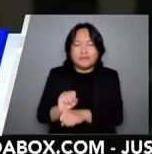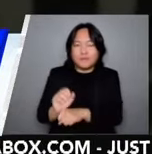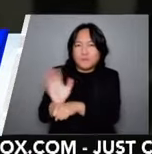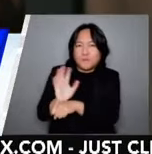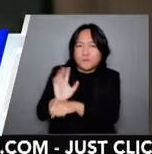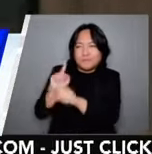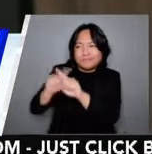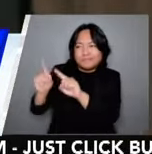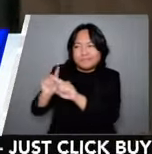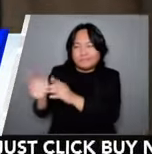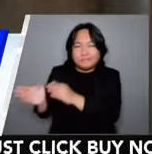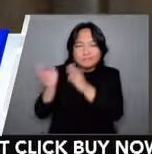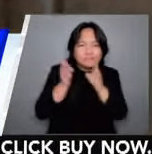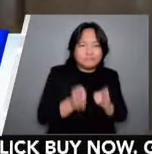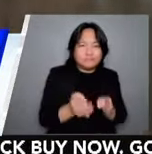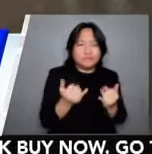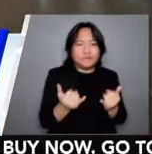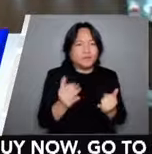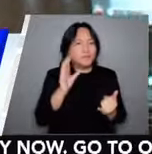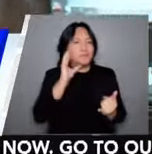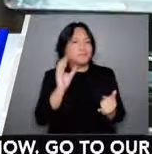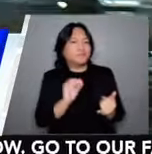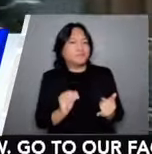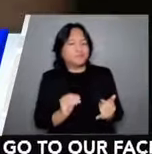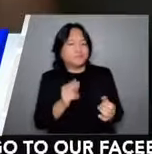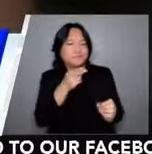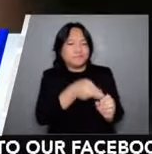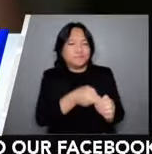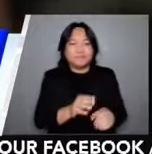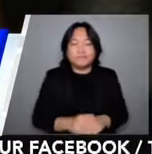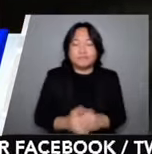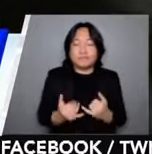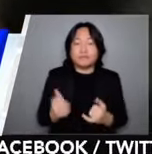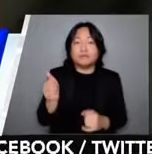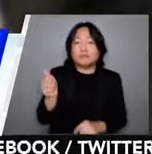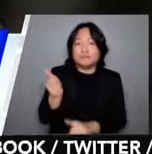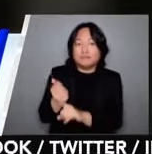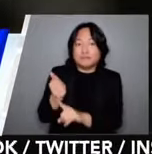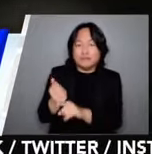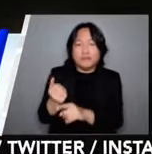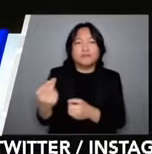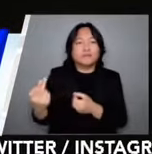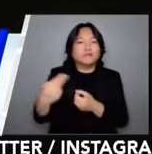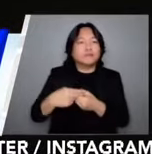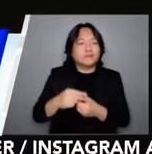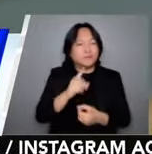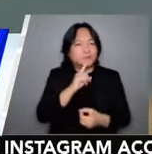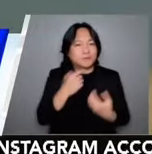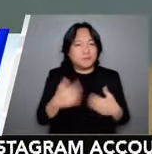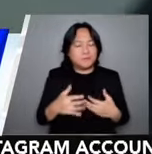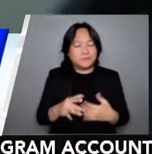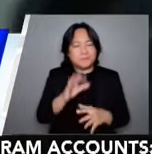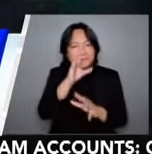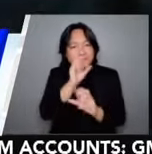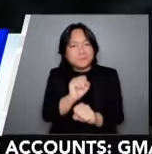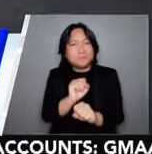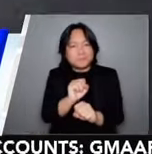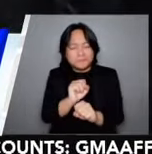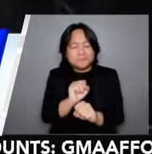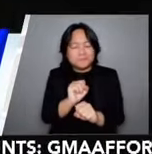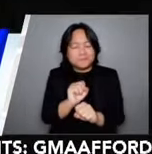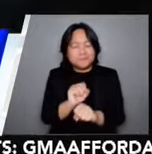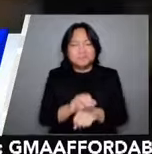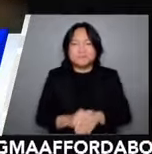big family. Isa lang si Angeli sa mga karakter na magpapabilis ng pintig ng puso ng mga manonood. Makakasama